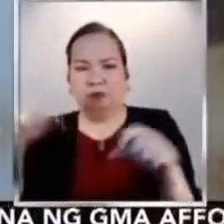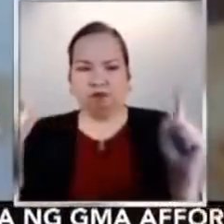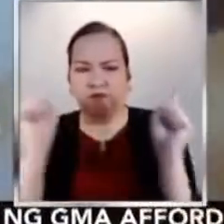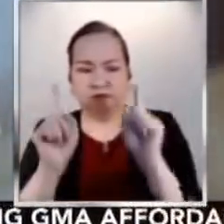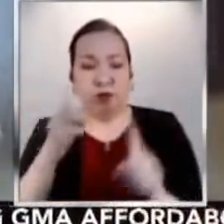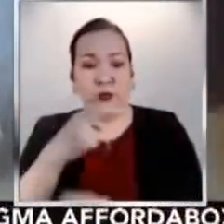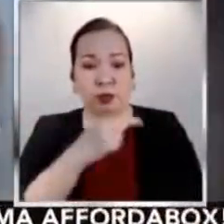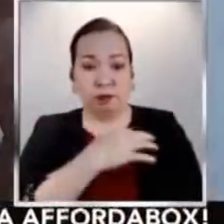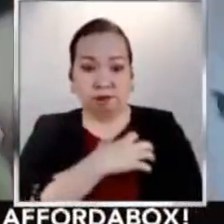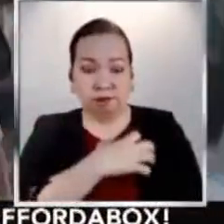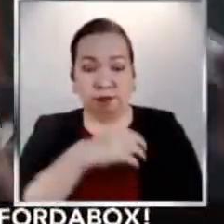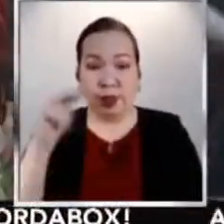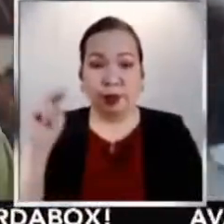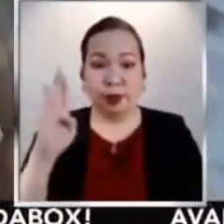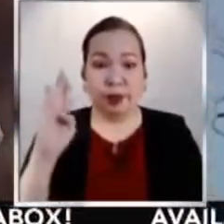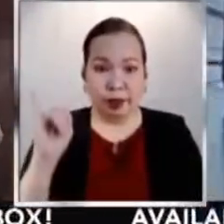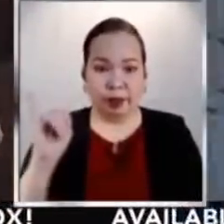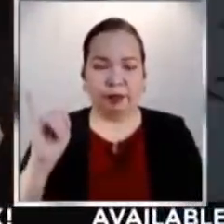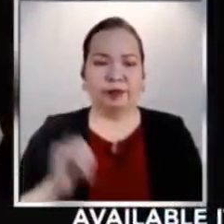Division.